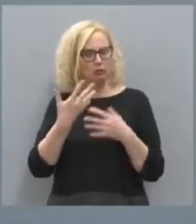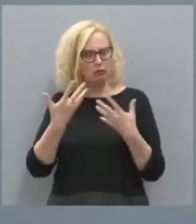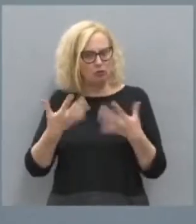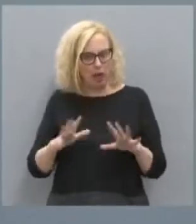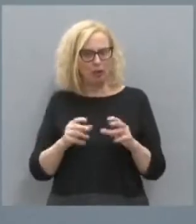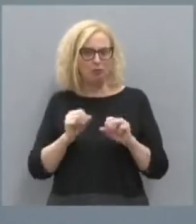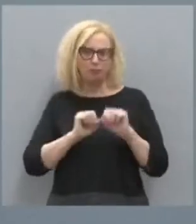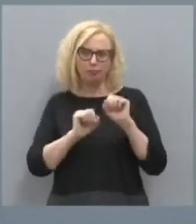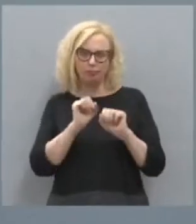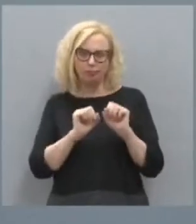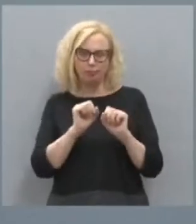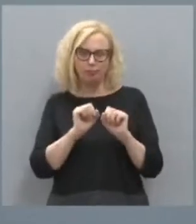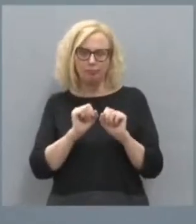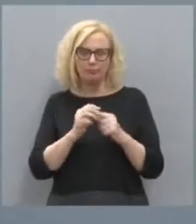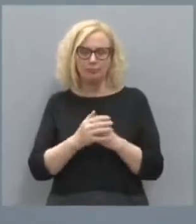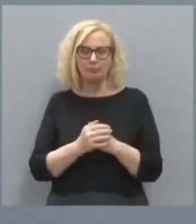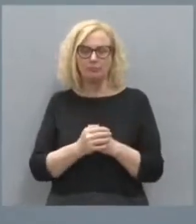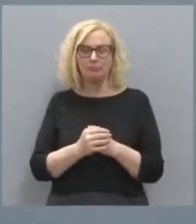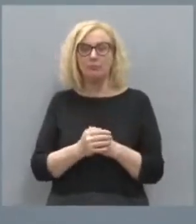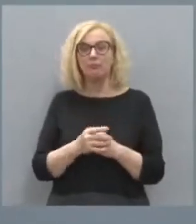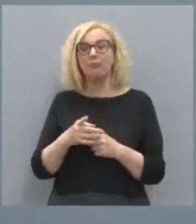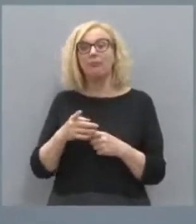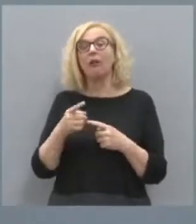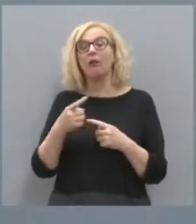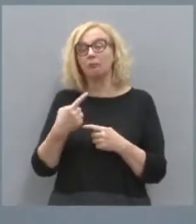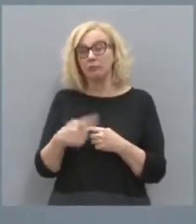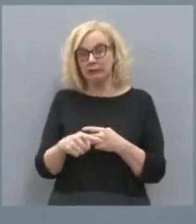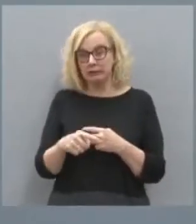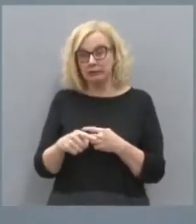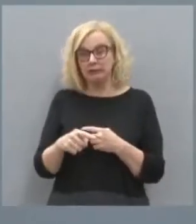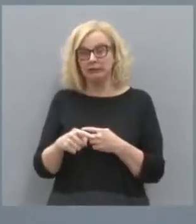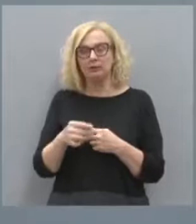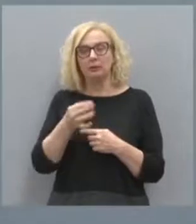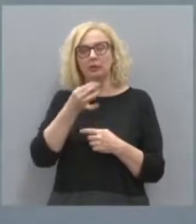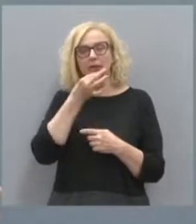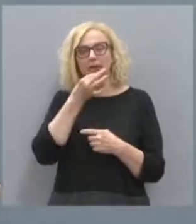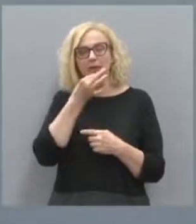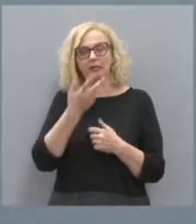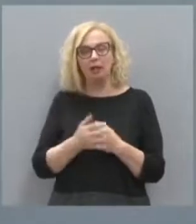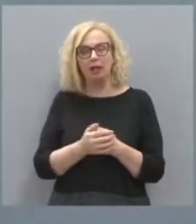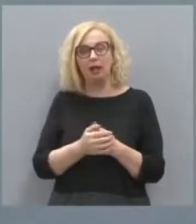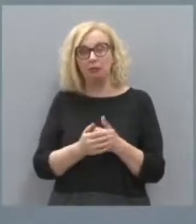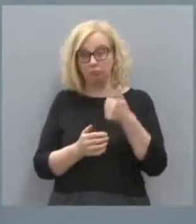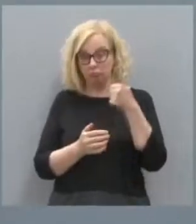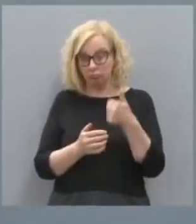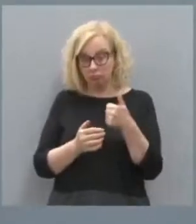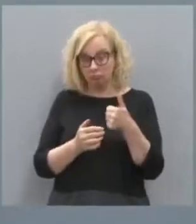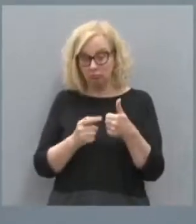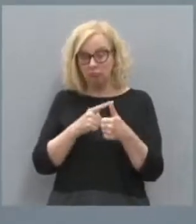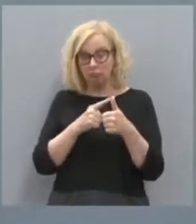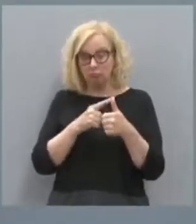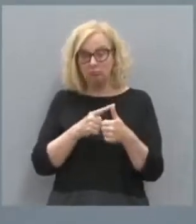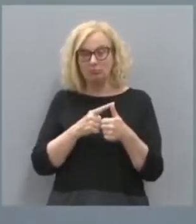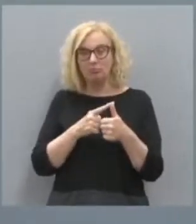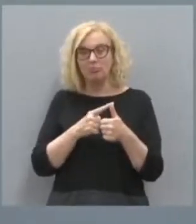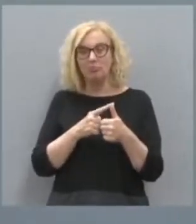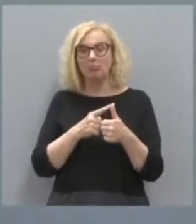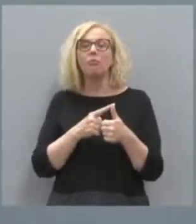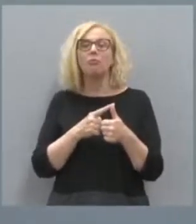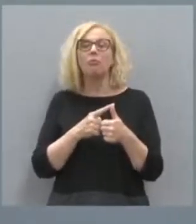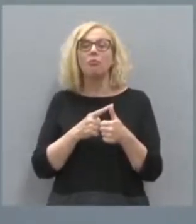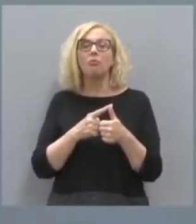l'obiettivo ciò vuol dire e questo è l'obiettivo che ha saremo soli riusciti a mettere in una situazione